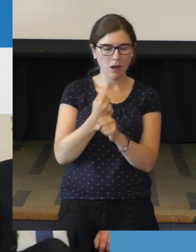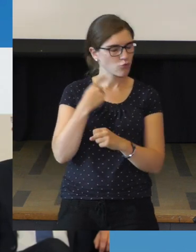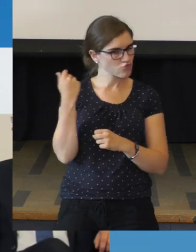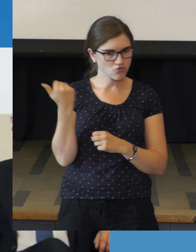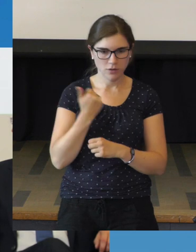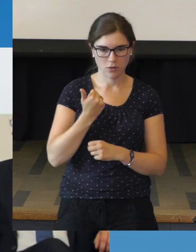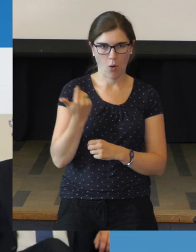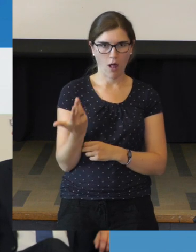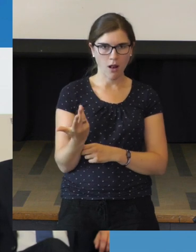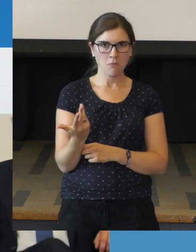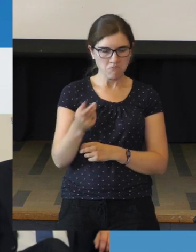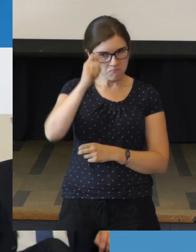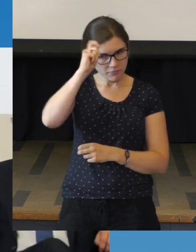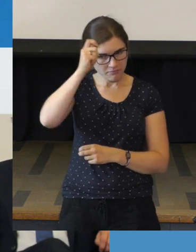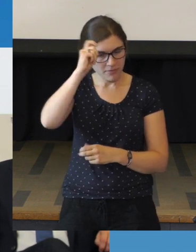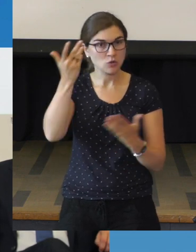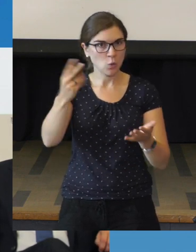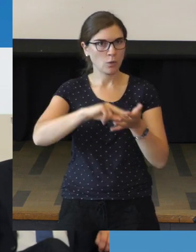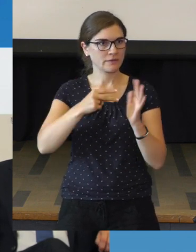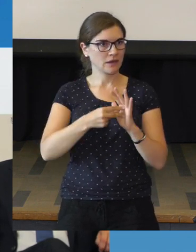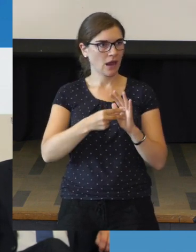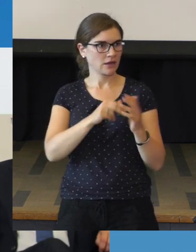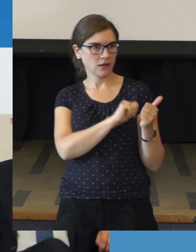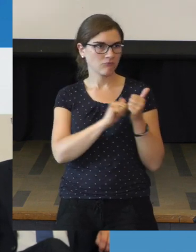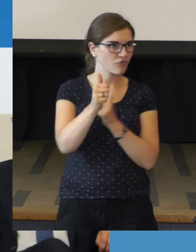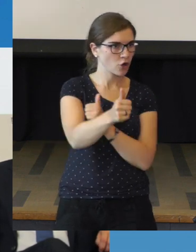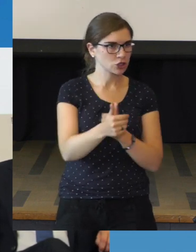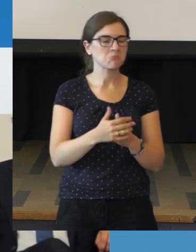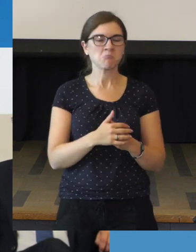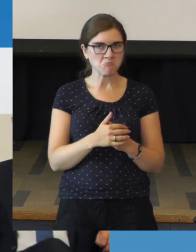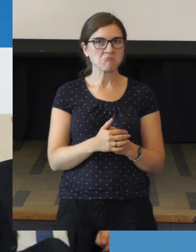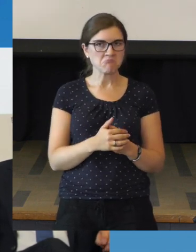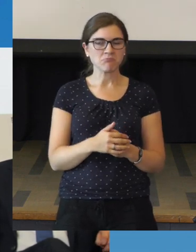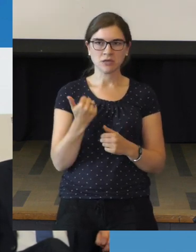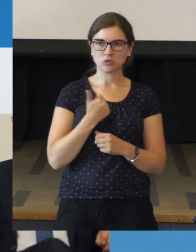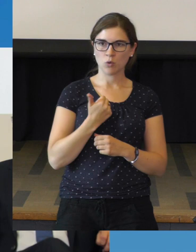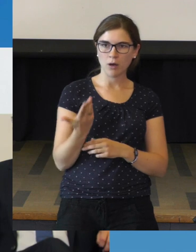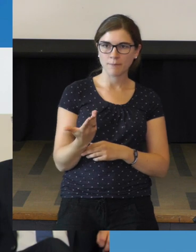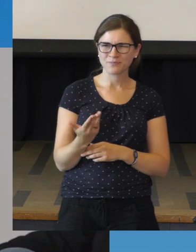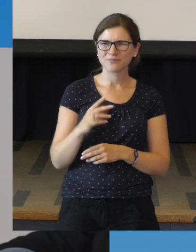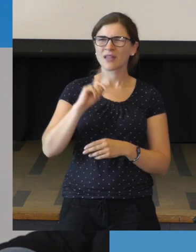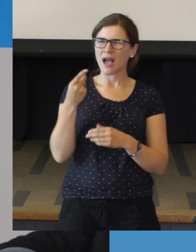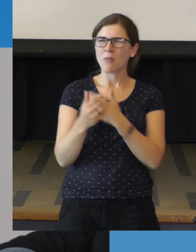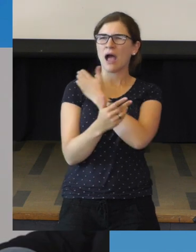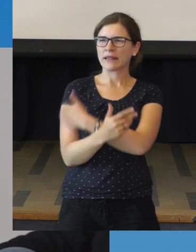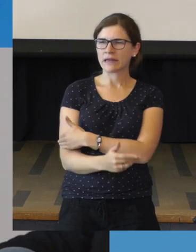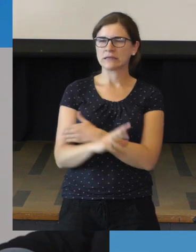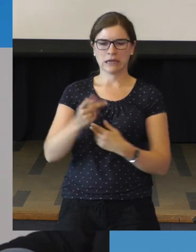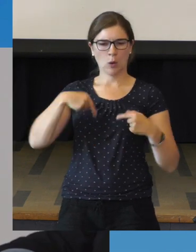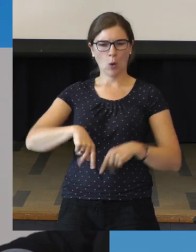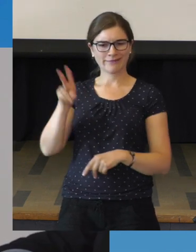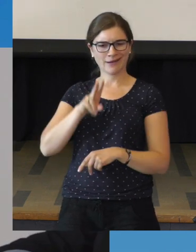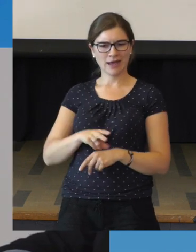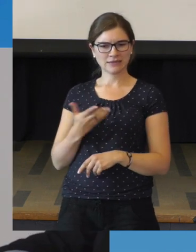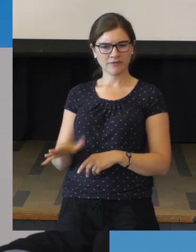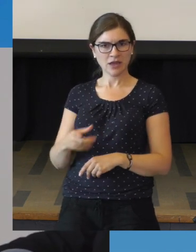und leisten können, dank der technischen Fortschritte, die gemacht werden. Auf der anderen Seite habe ich heute gelesen, in